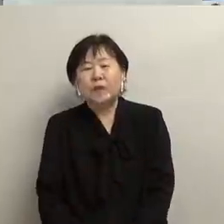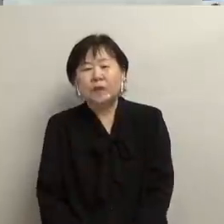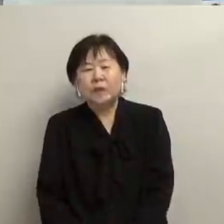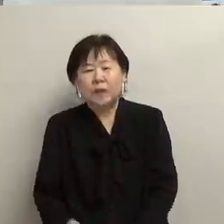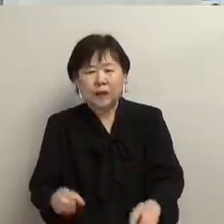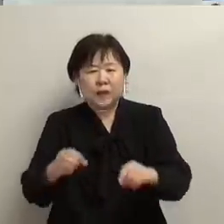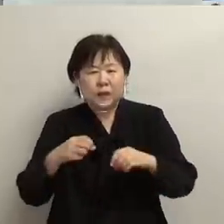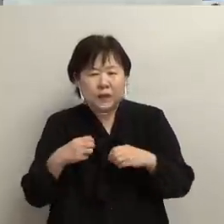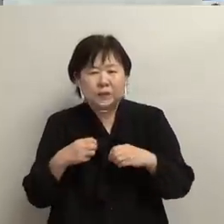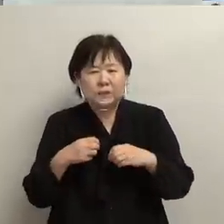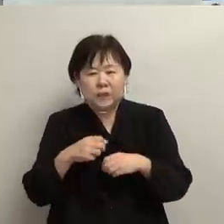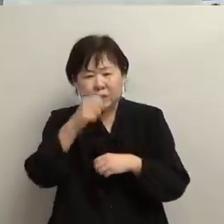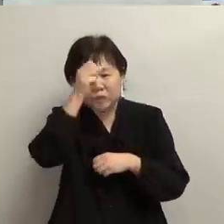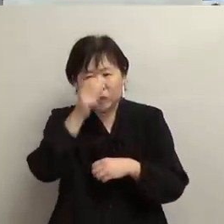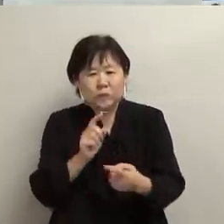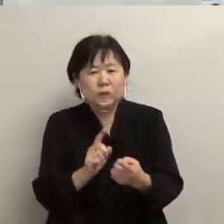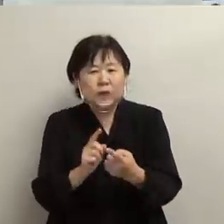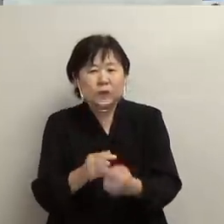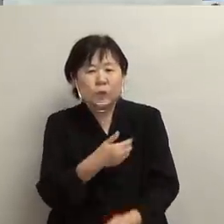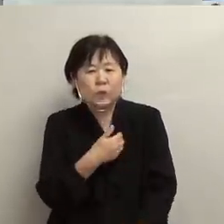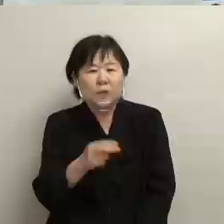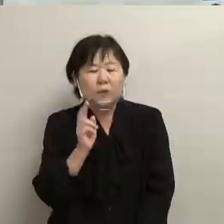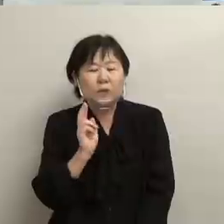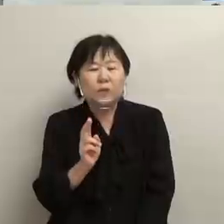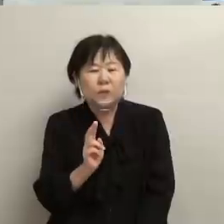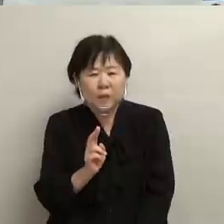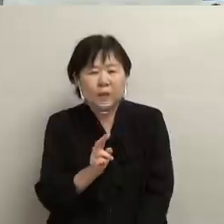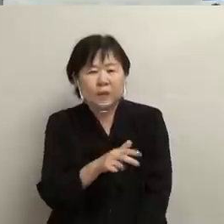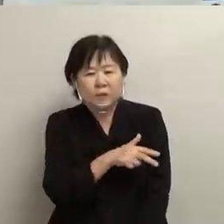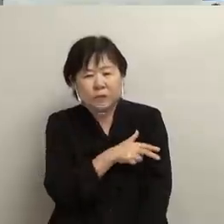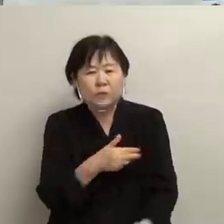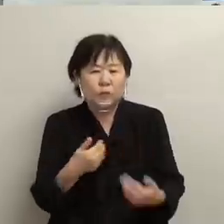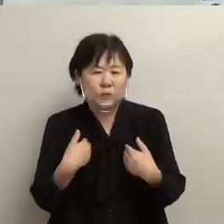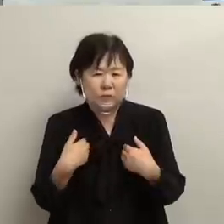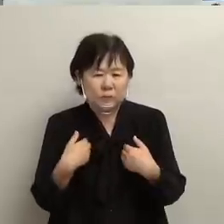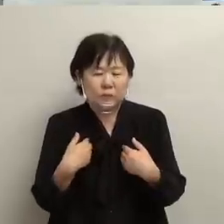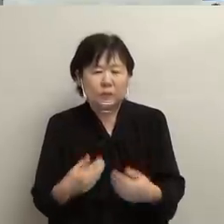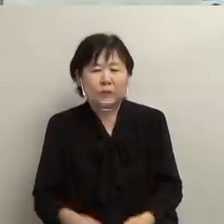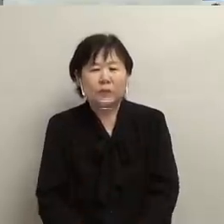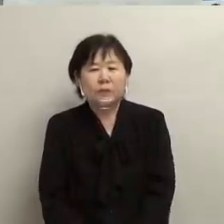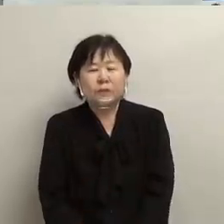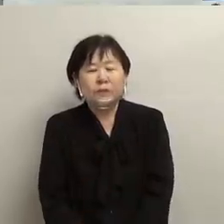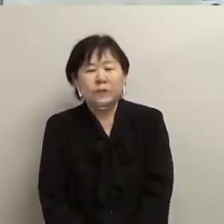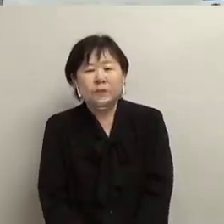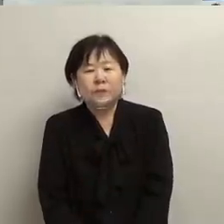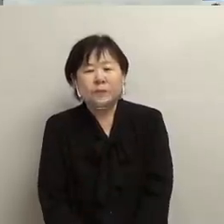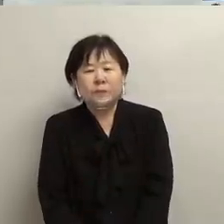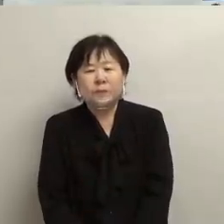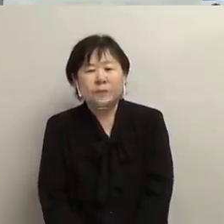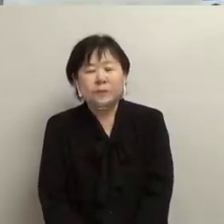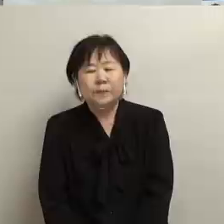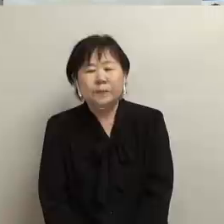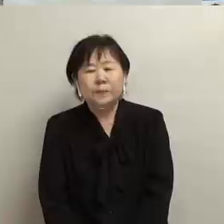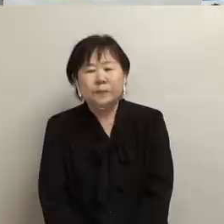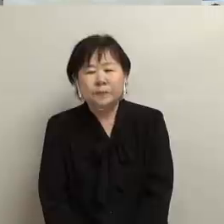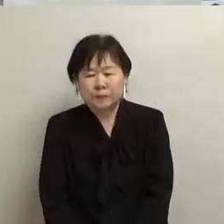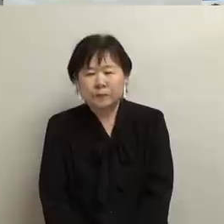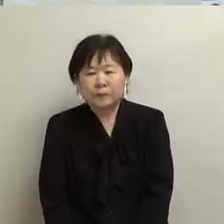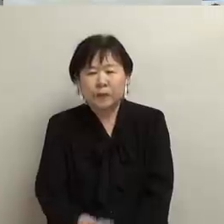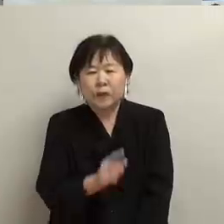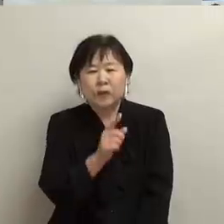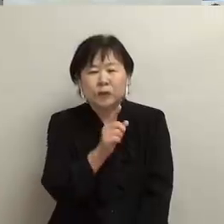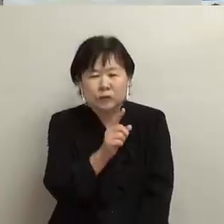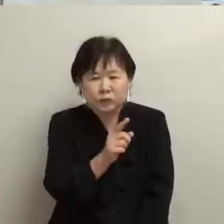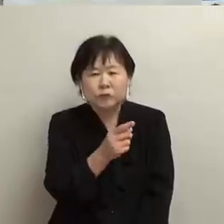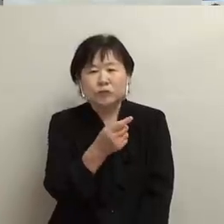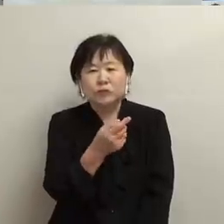症に対応できるような姉あんスタッフてなければなりませんですしあの何でしょうに一生2勝とかっていう形では